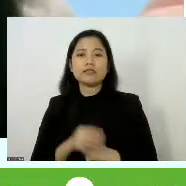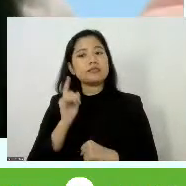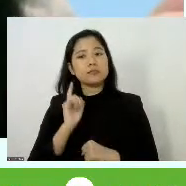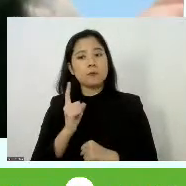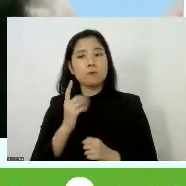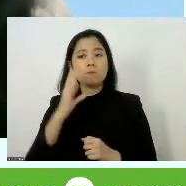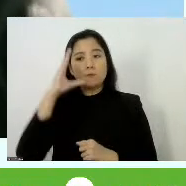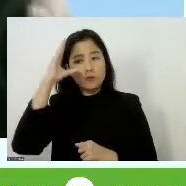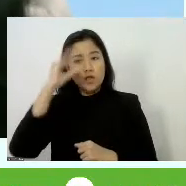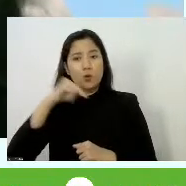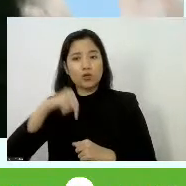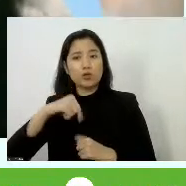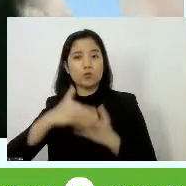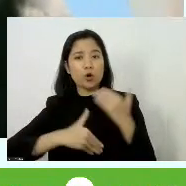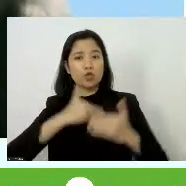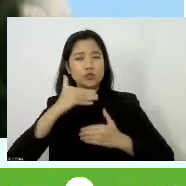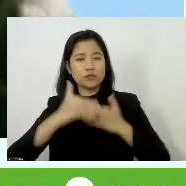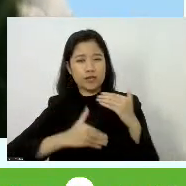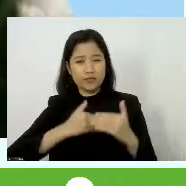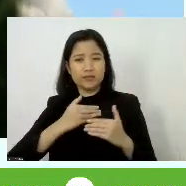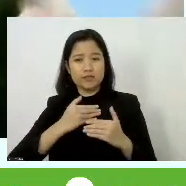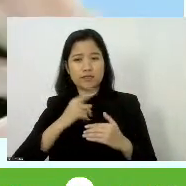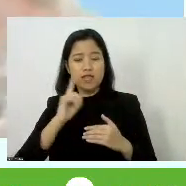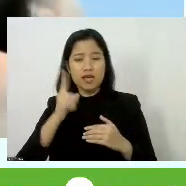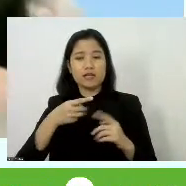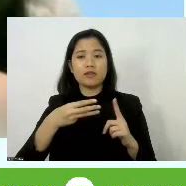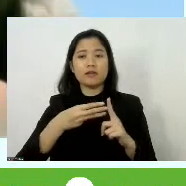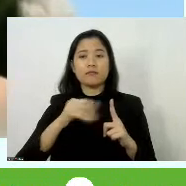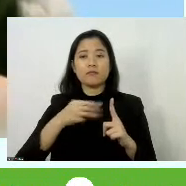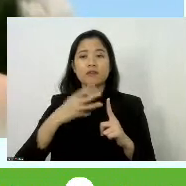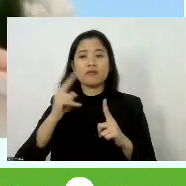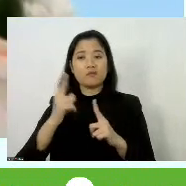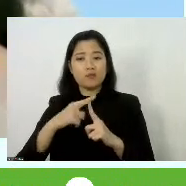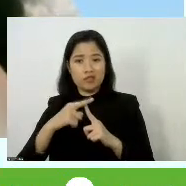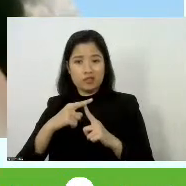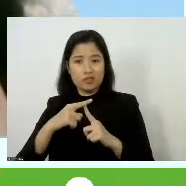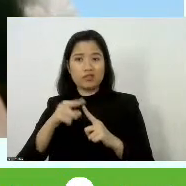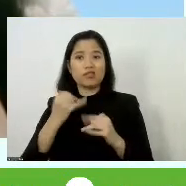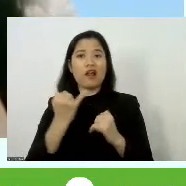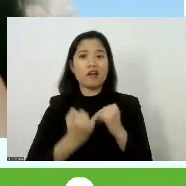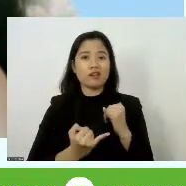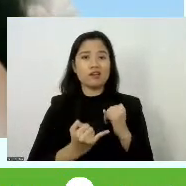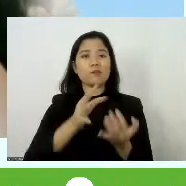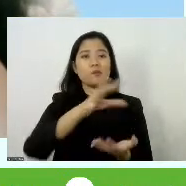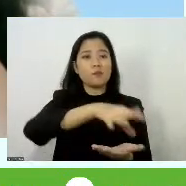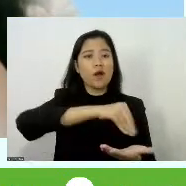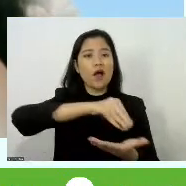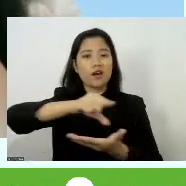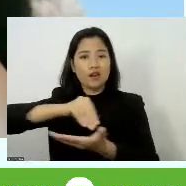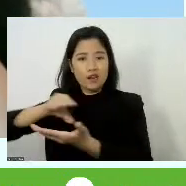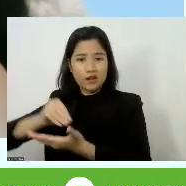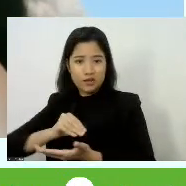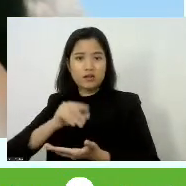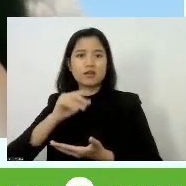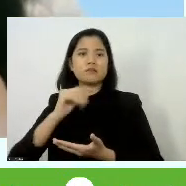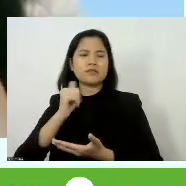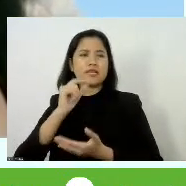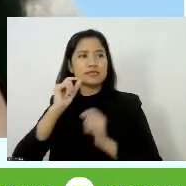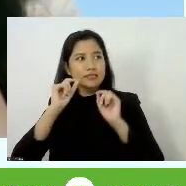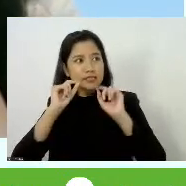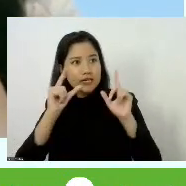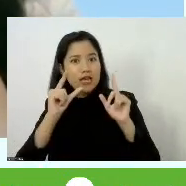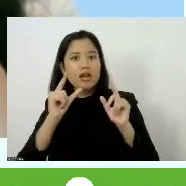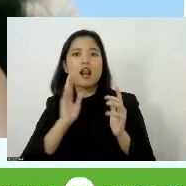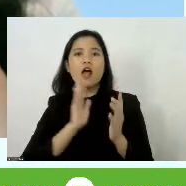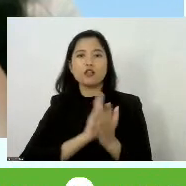proses dari benih itu ya atau dari bibit terakhir kita panen dan apa ya akhirnya jadi jauh lebih sadar lebih